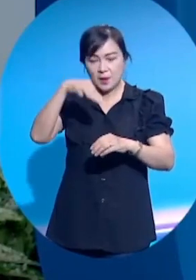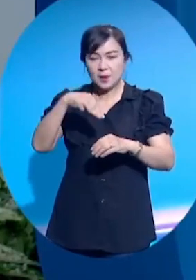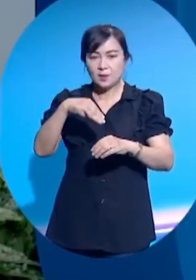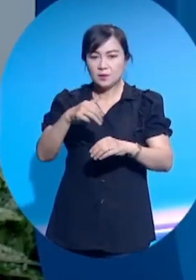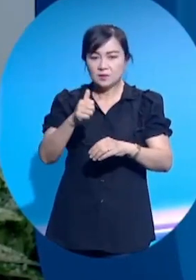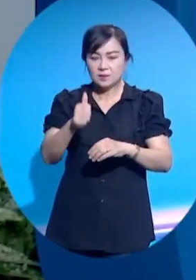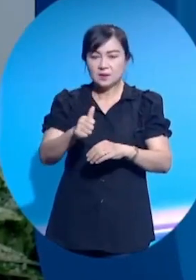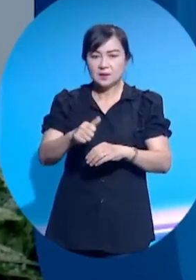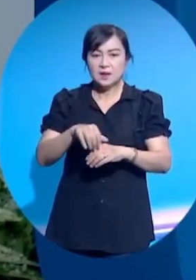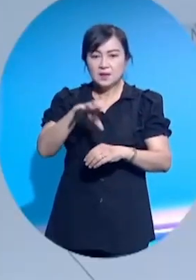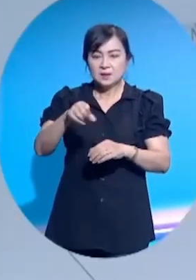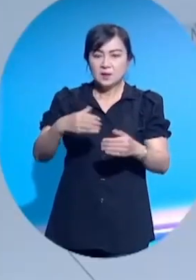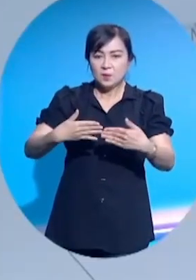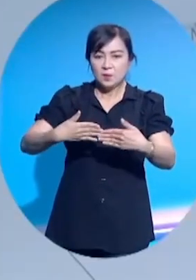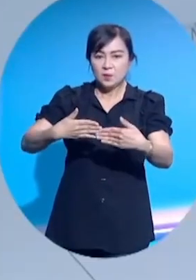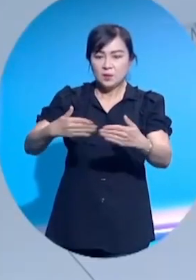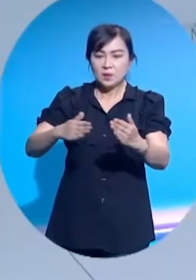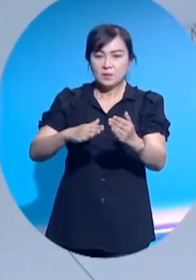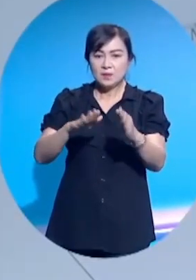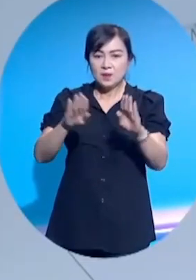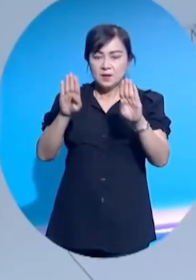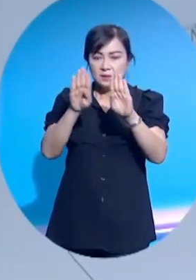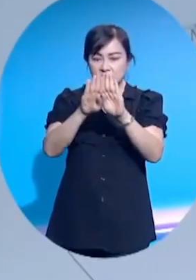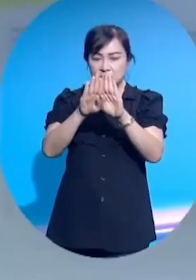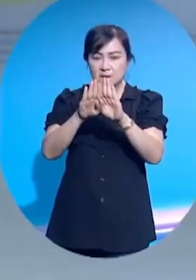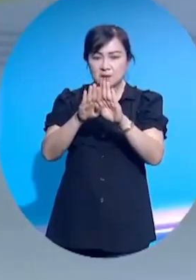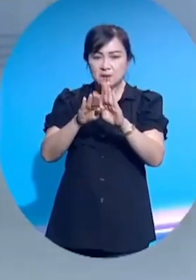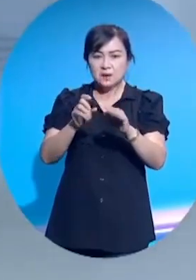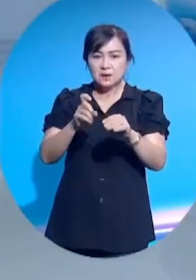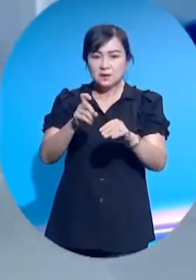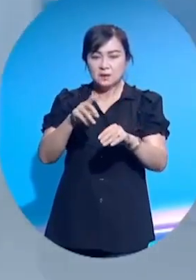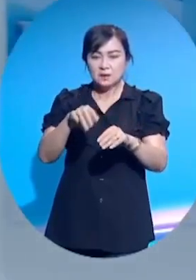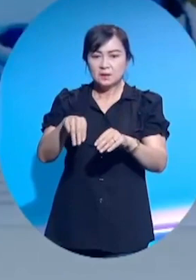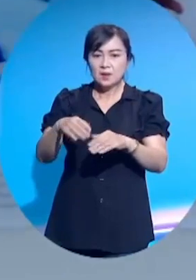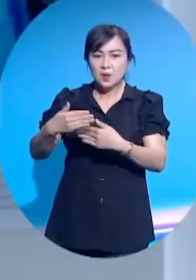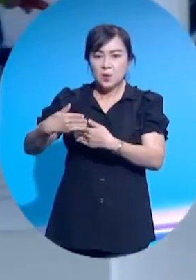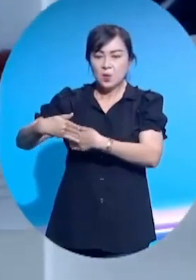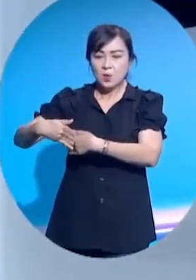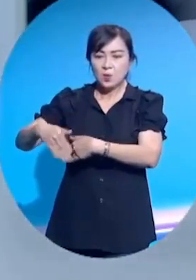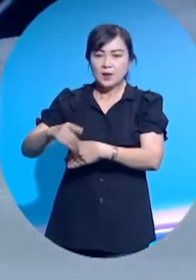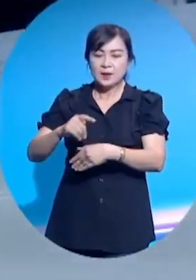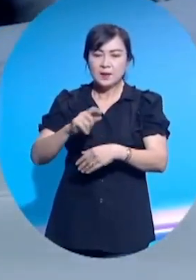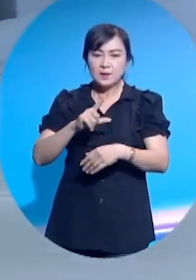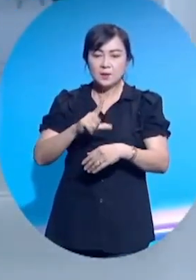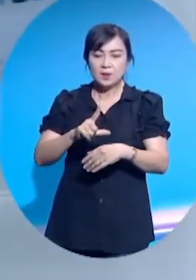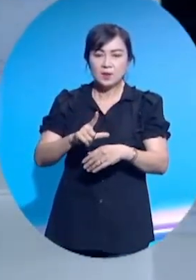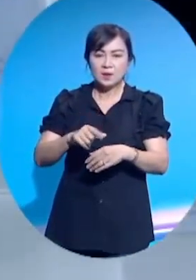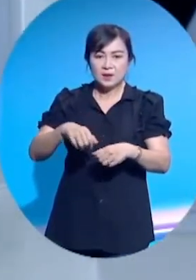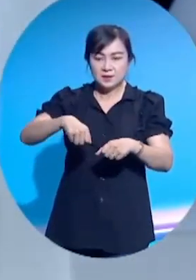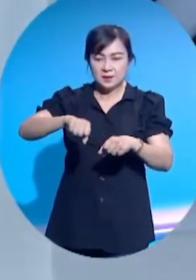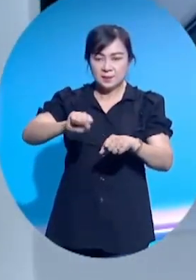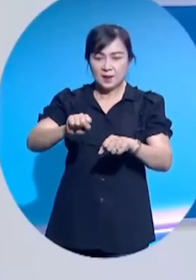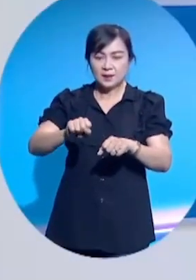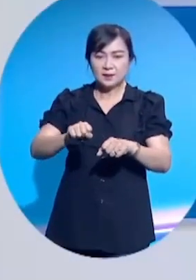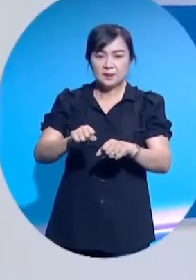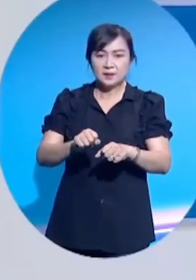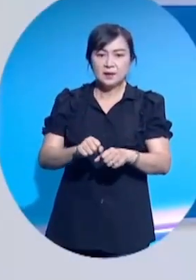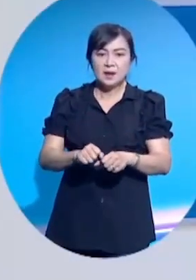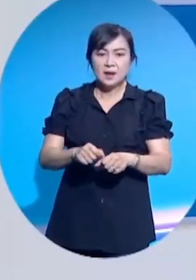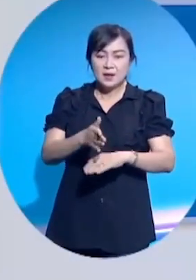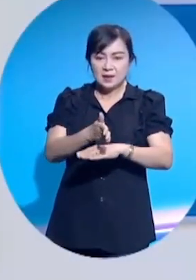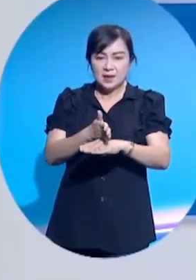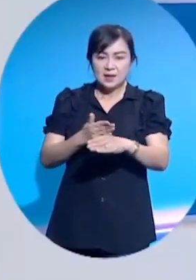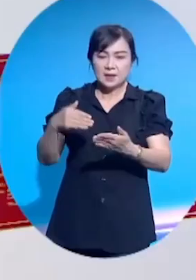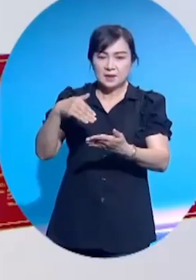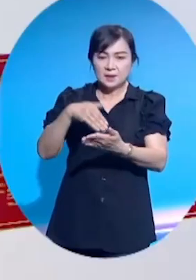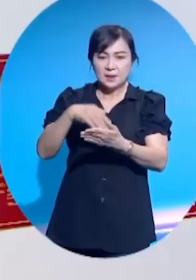biến được sử dụng rộng rãi trên khung cửa và cửa, đồ nội thất, đồ ngoại thất kim loại và các bộ phận xe máy. Hệ thống cũng có khả năng